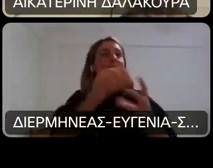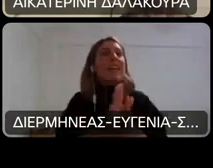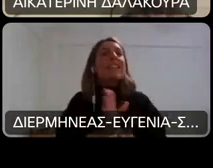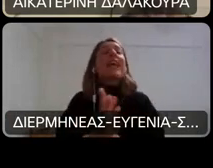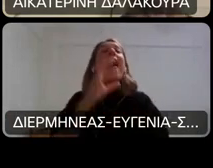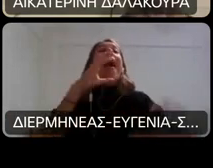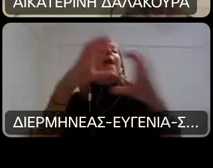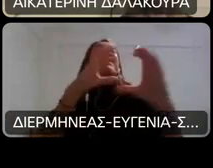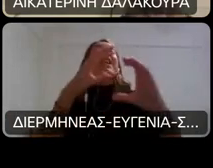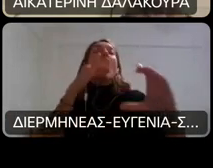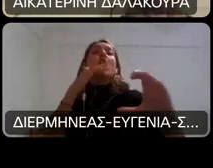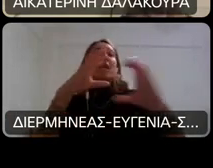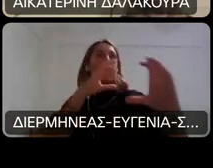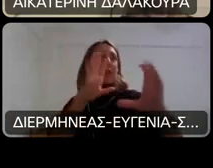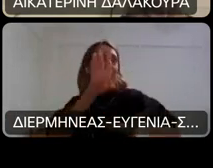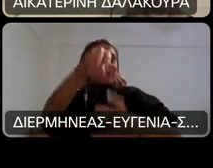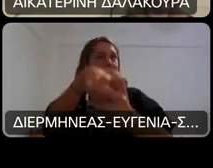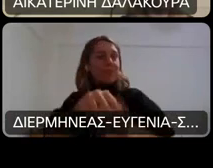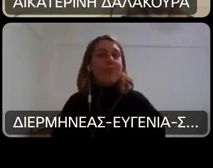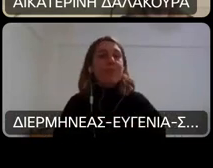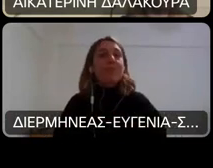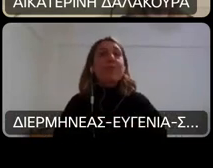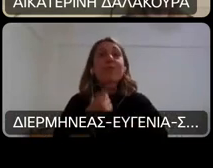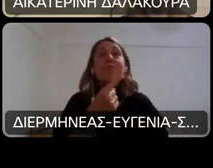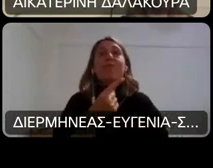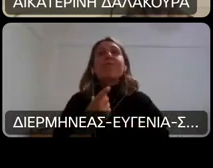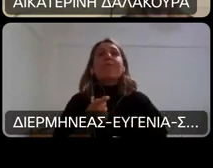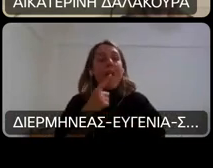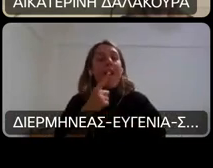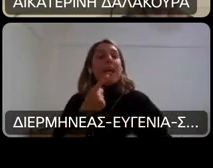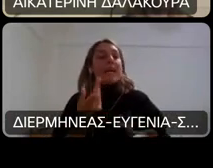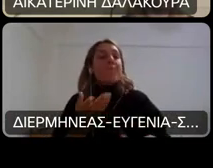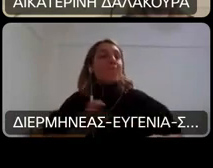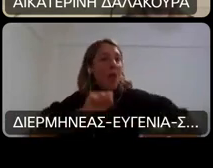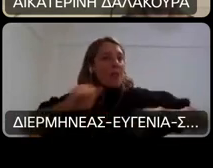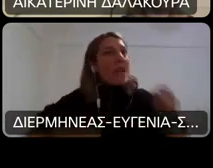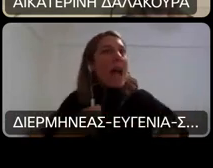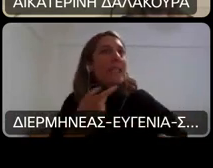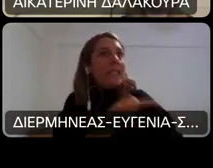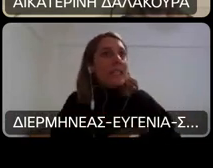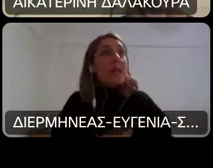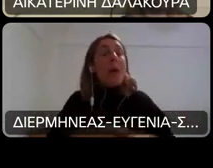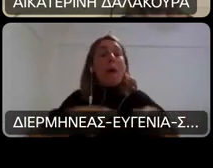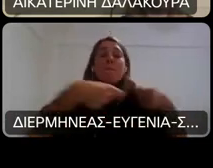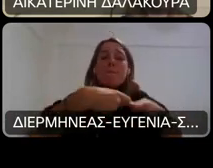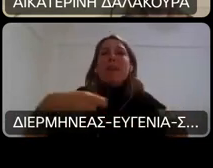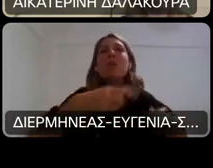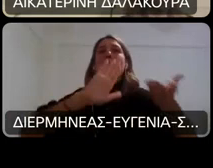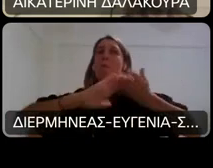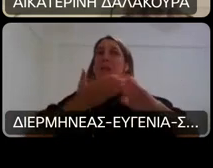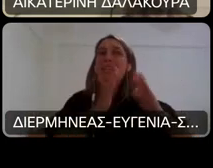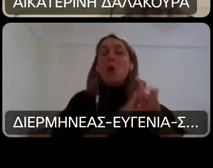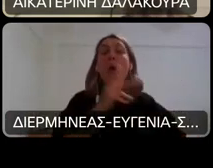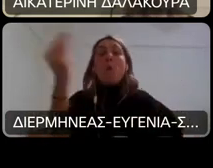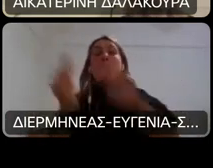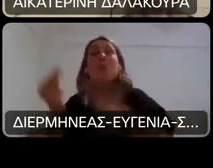γλωσσικής επικοινωνίας. Για τη συγκεκριμενοποίηση των παρεμβάσεων αυτών και τον προσδιορισμό των μέτρων και πρακτικών για την αντιμετώπιση του